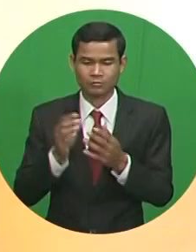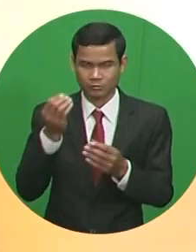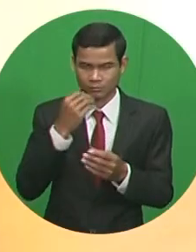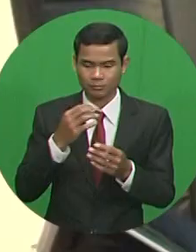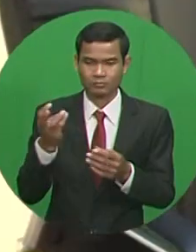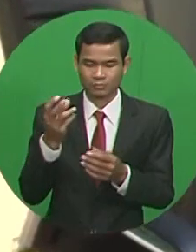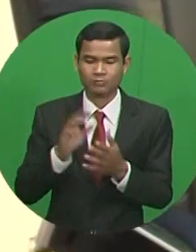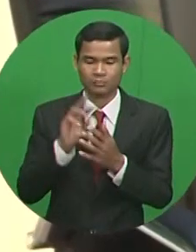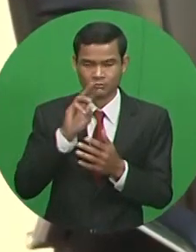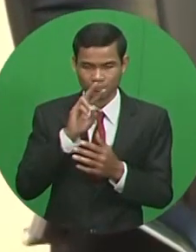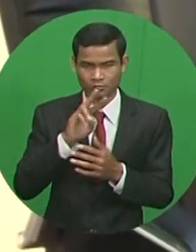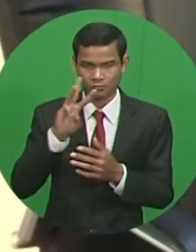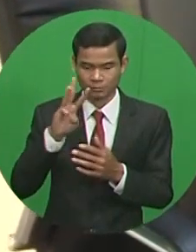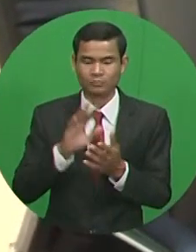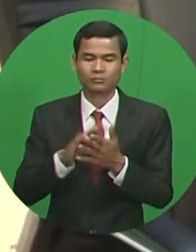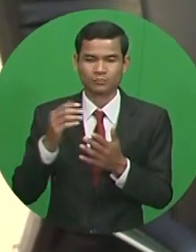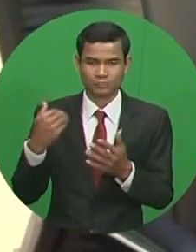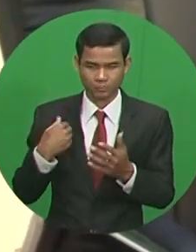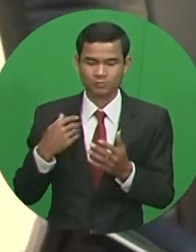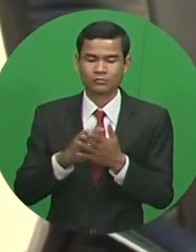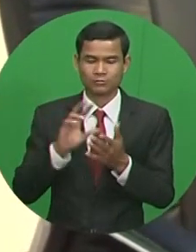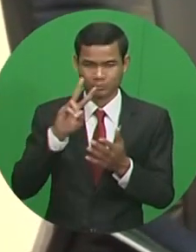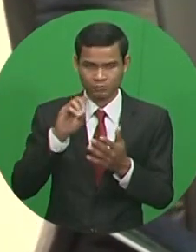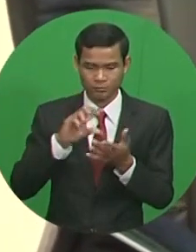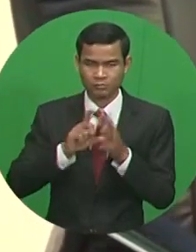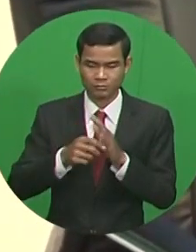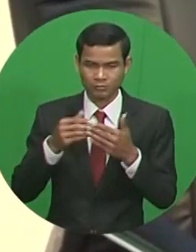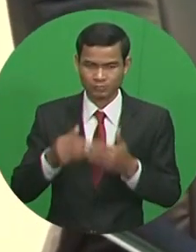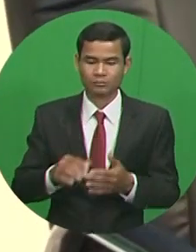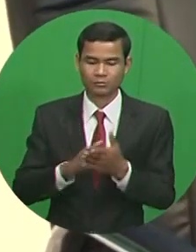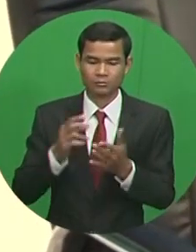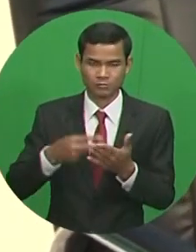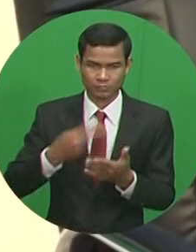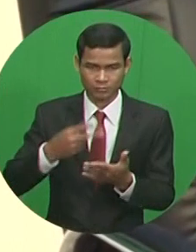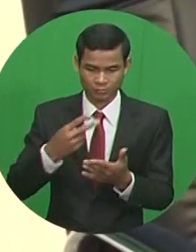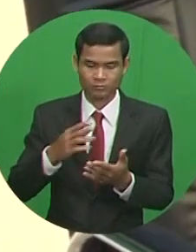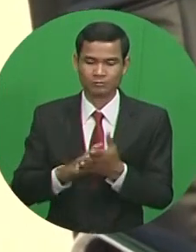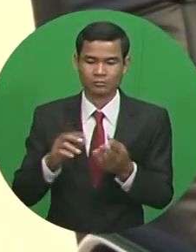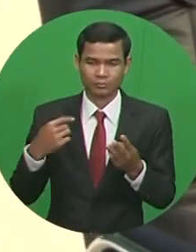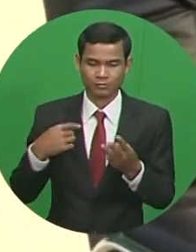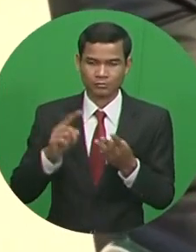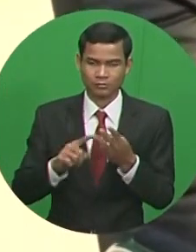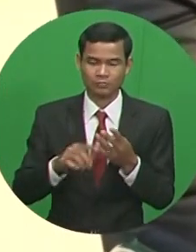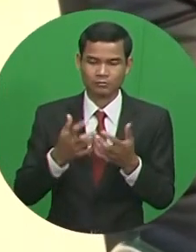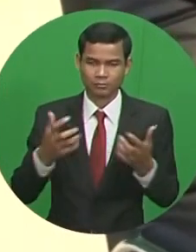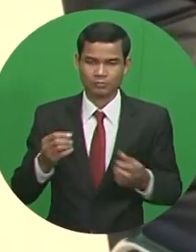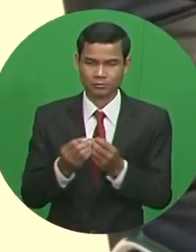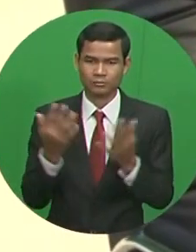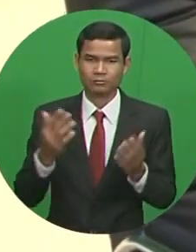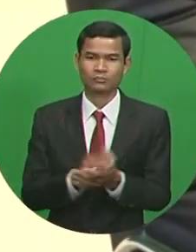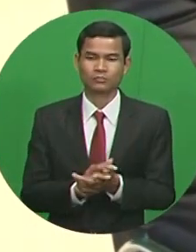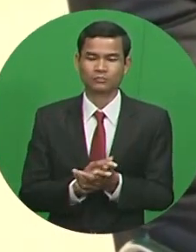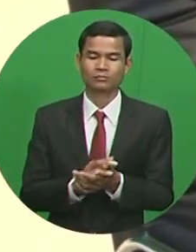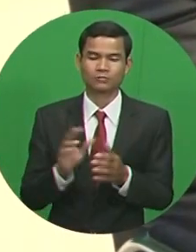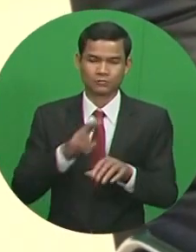ង្គរ23បាវក្នុង1បាវ20គីឡូក្រាមមីម៉ាម៉ា20កេសធំរួមនឹងសម្ភារៈផ្សេងផ្សេងទៀត